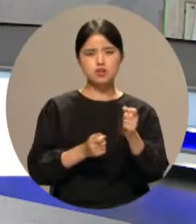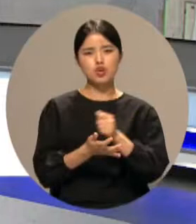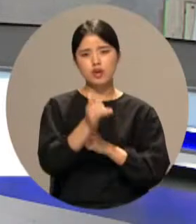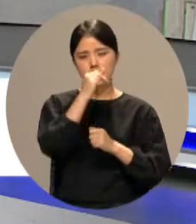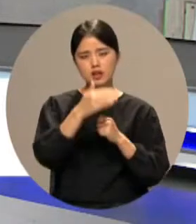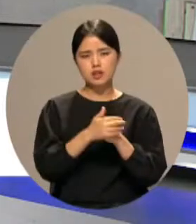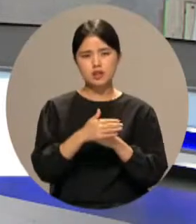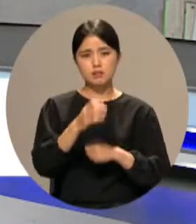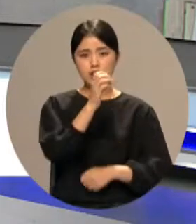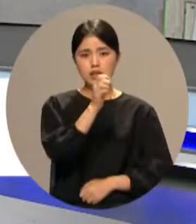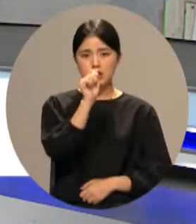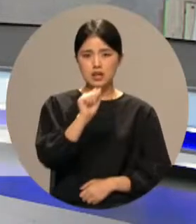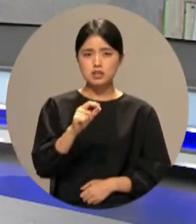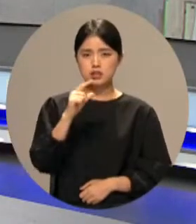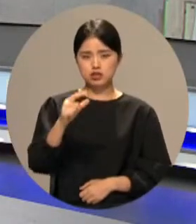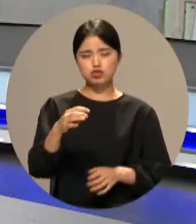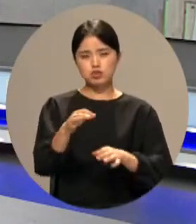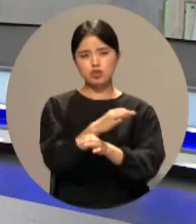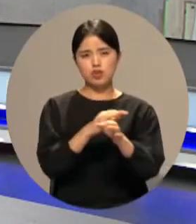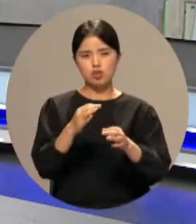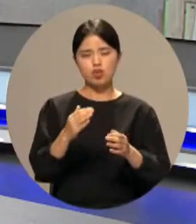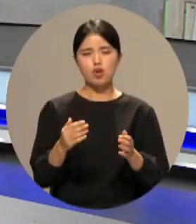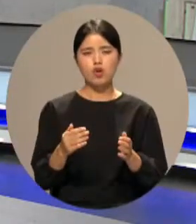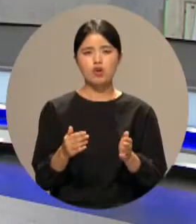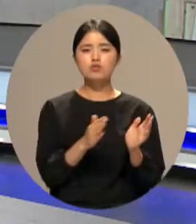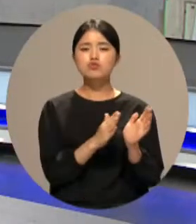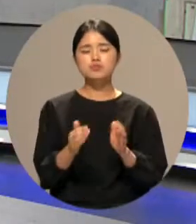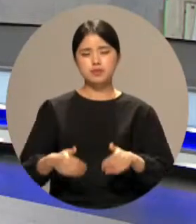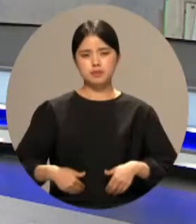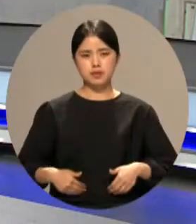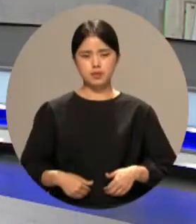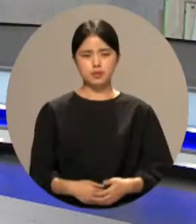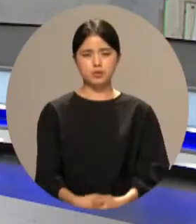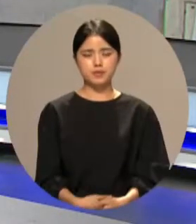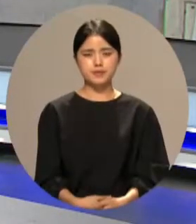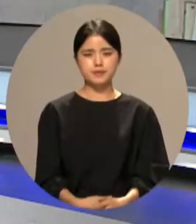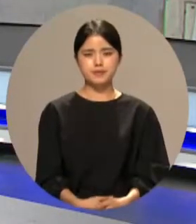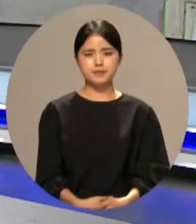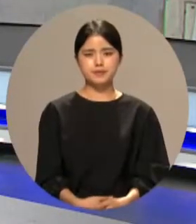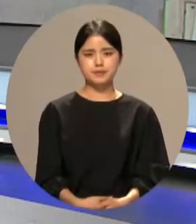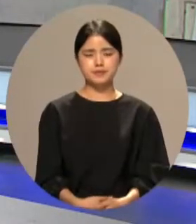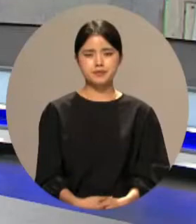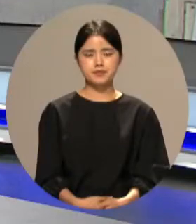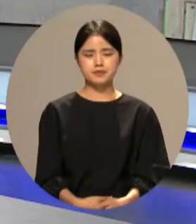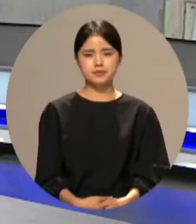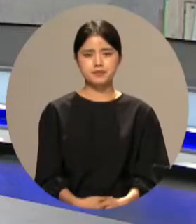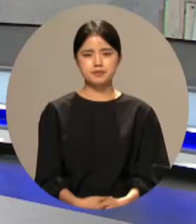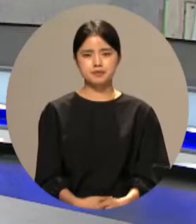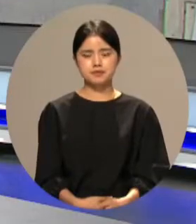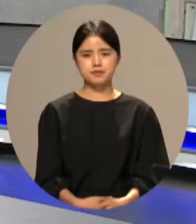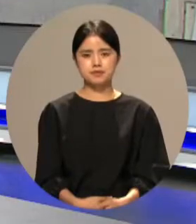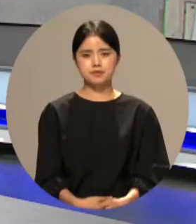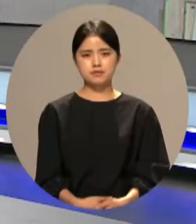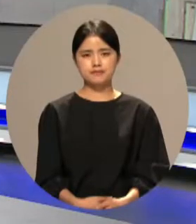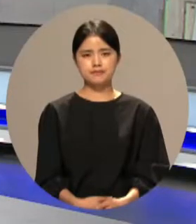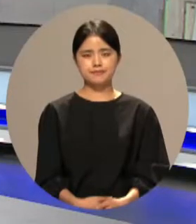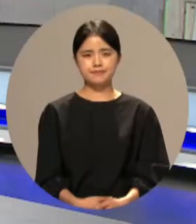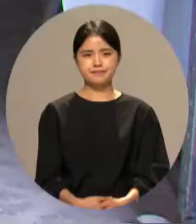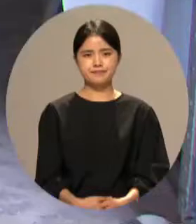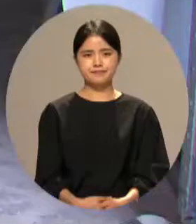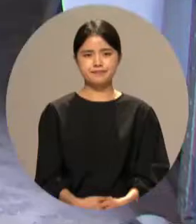전망이어서 ESG 경영 준비를 서둘러야 할 것으로 보입니다. 고차원 기자가 보도합니다.